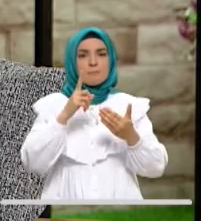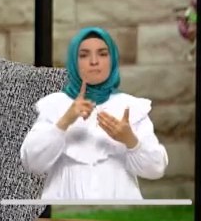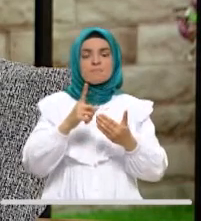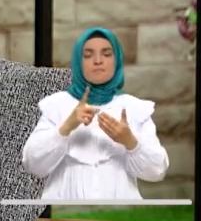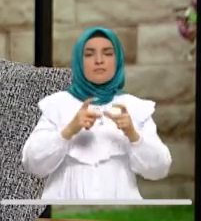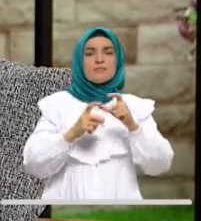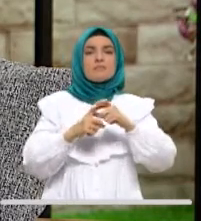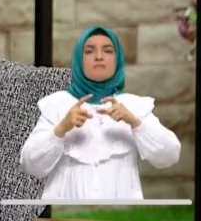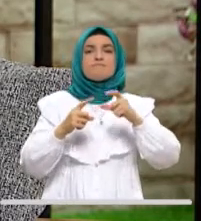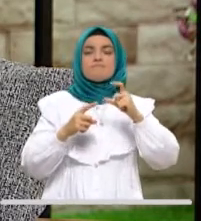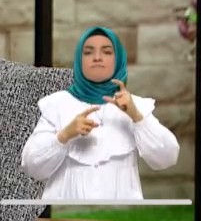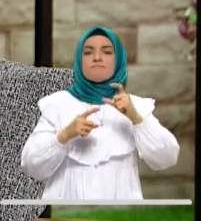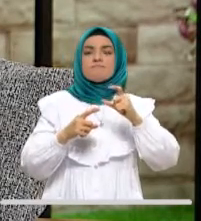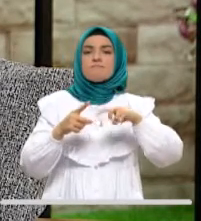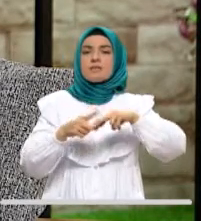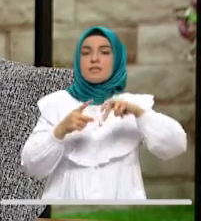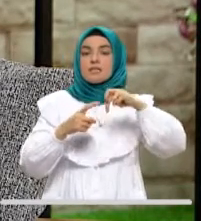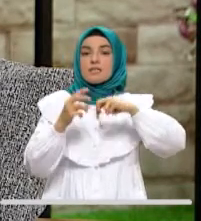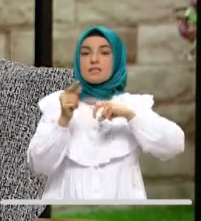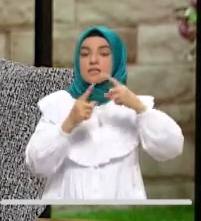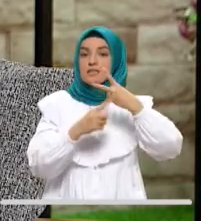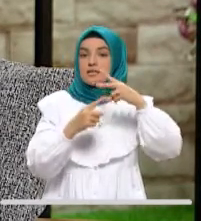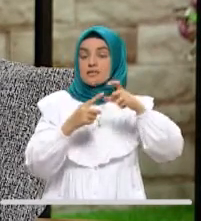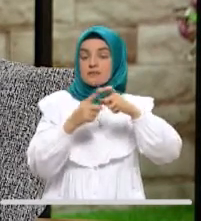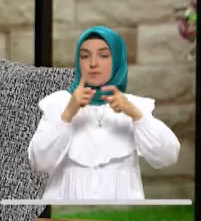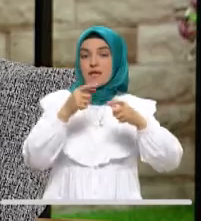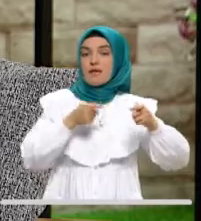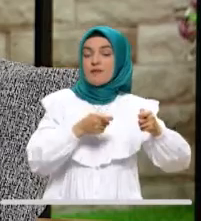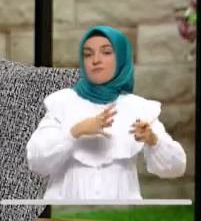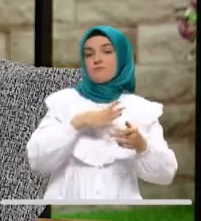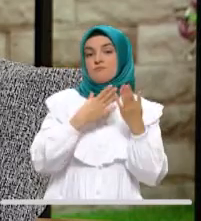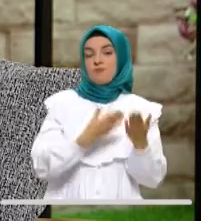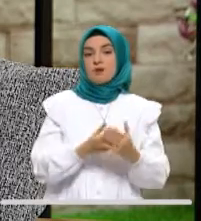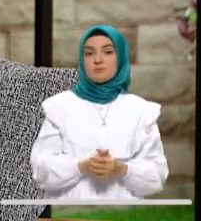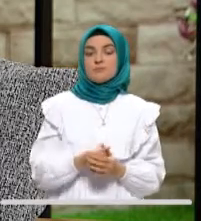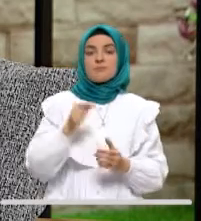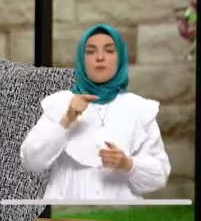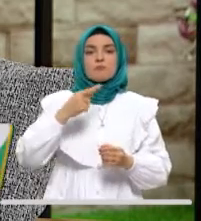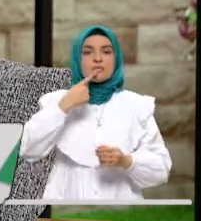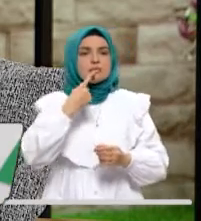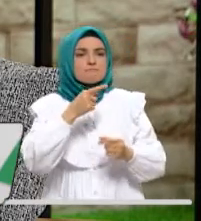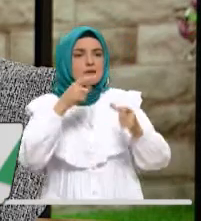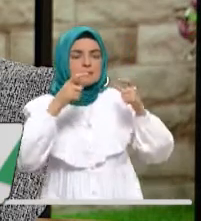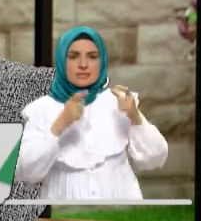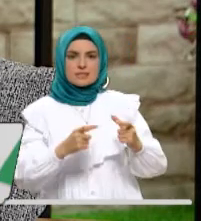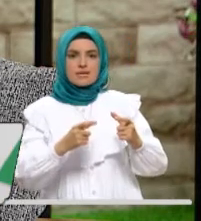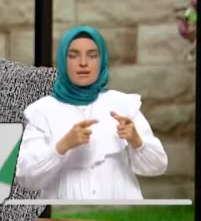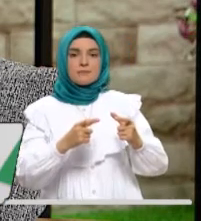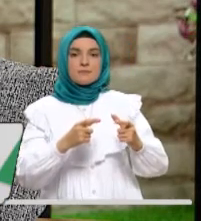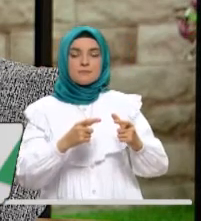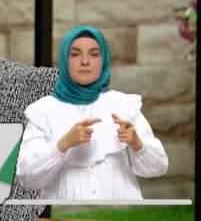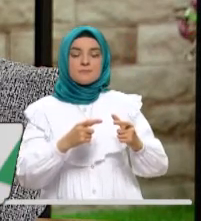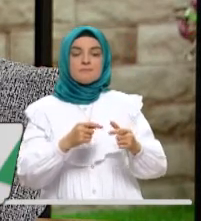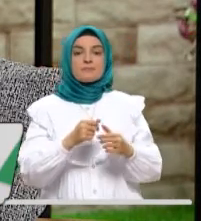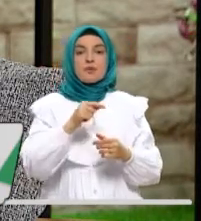ise evvela bir eğitim hayatı başlar. Yani saraya girdiği andan itibaren. Çünkü harem dediğimiz yer biz bugün harem diyoruz.